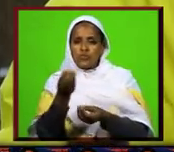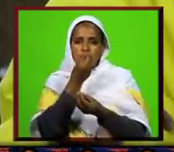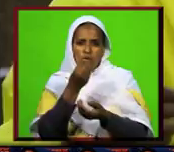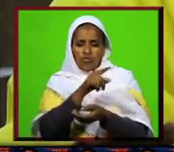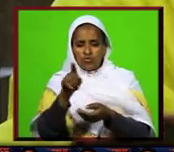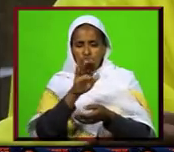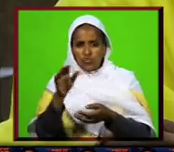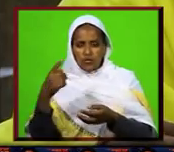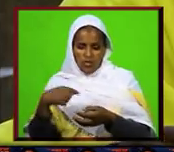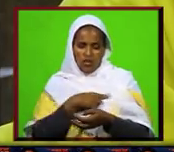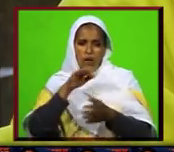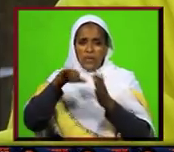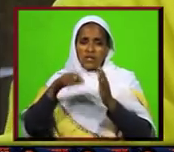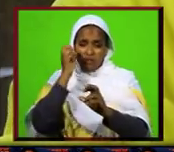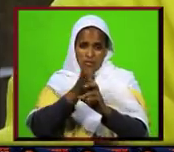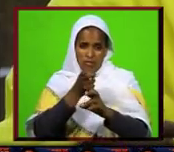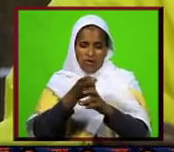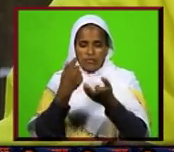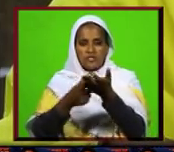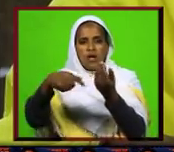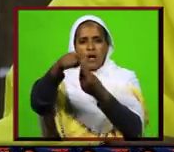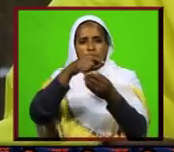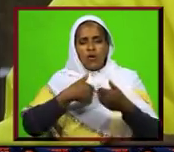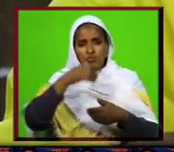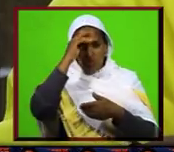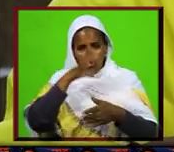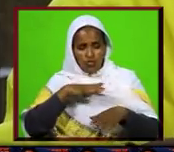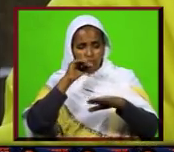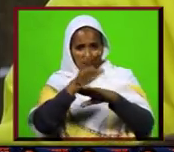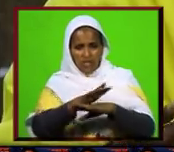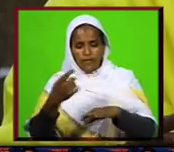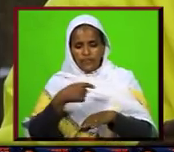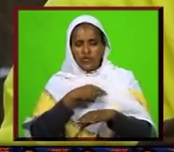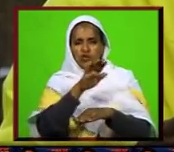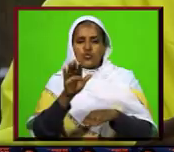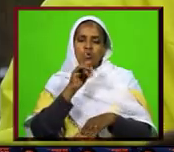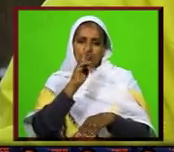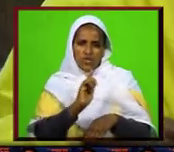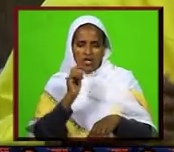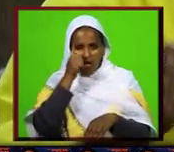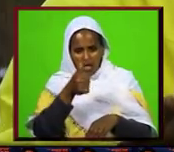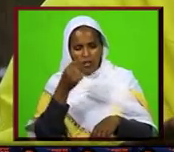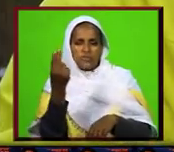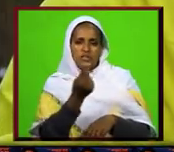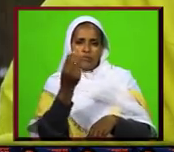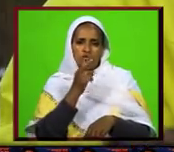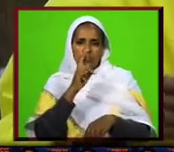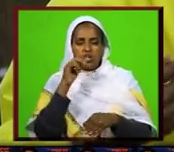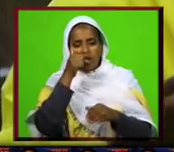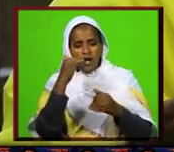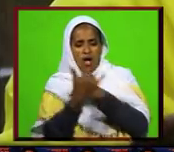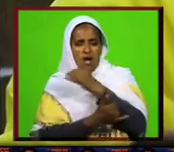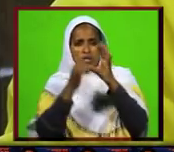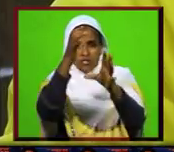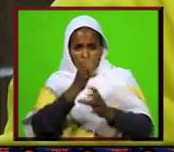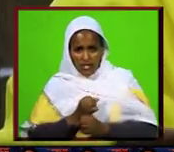ይበላሉ፣ የነሱ ልጅ በልተው የኛው መቅረት ደግሞ ይከብዳልና በዛ አካባቢ ላሉ ሰዎች የማስተላልፈው እኛ ልጆቻችሁ ነን፣ ነገ የምንጠቅማችሁ ነን፣ ነገ